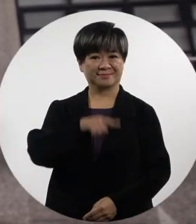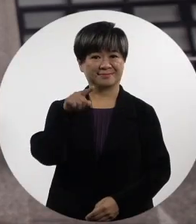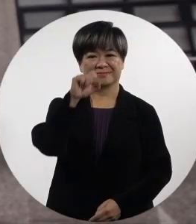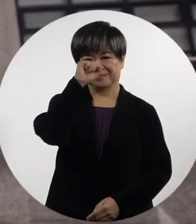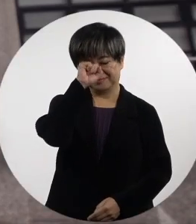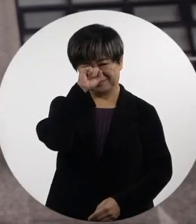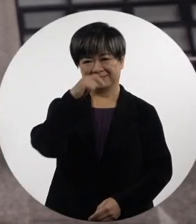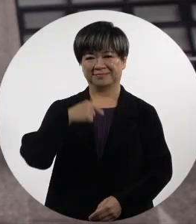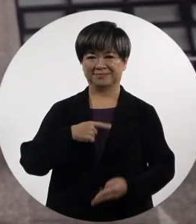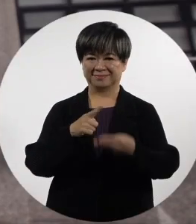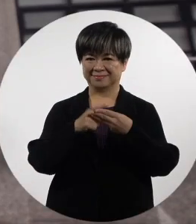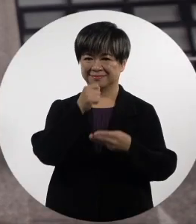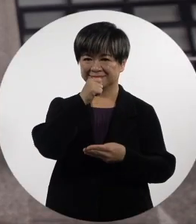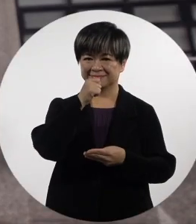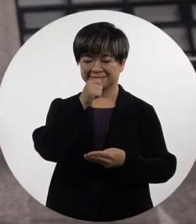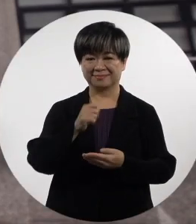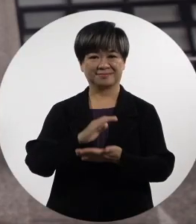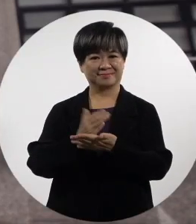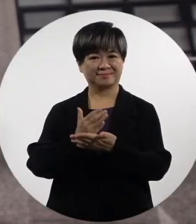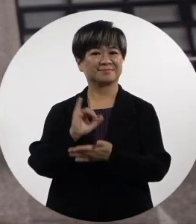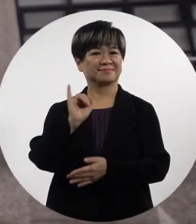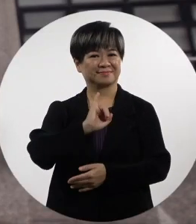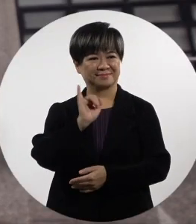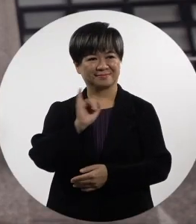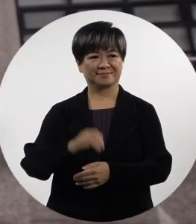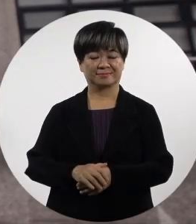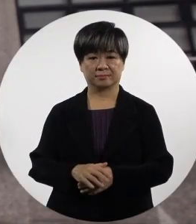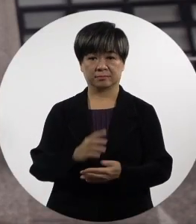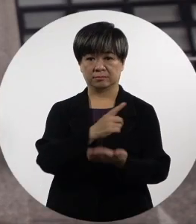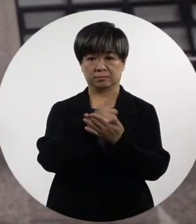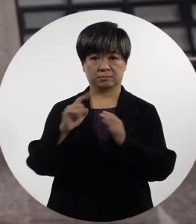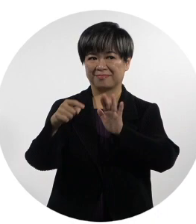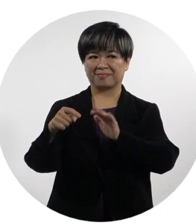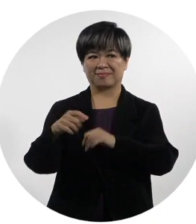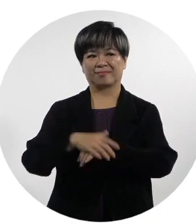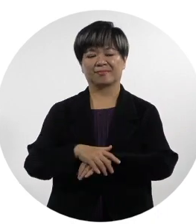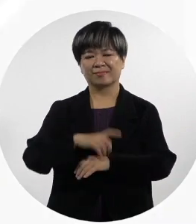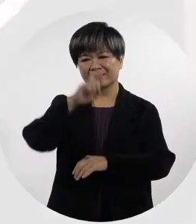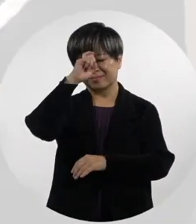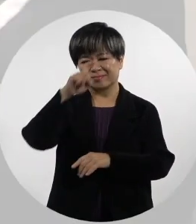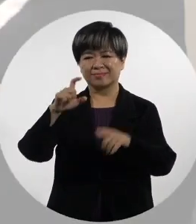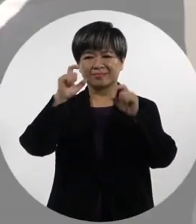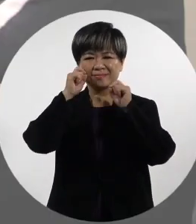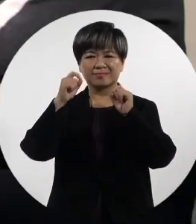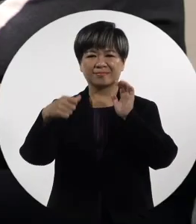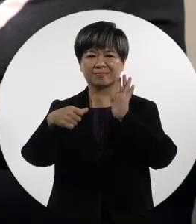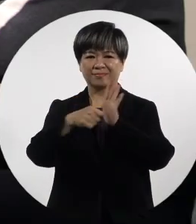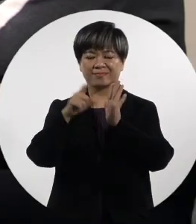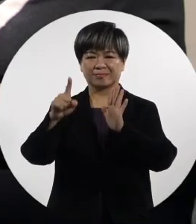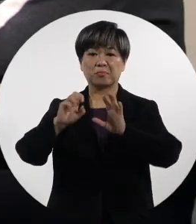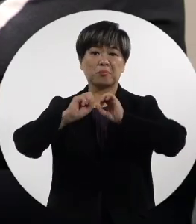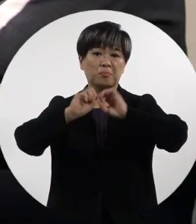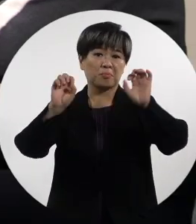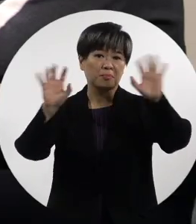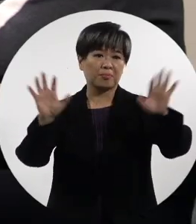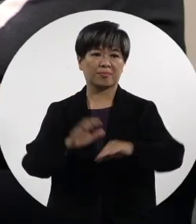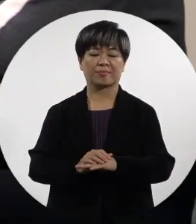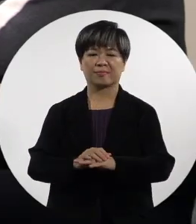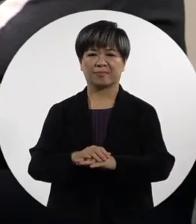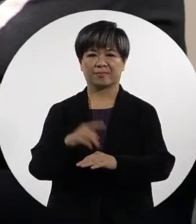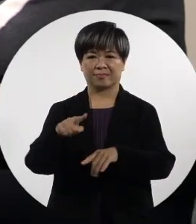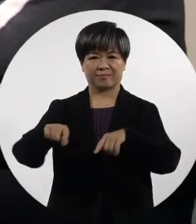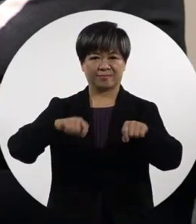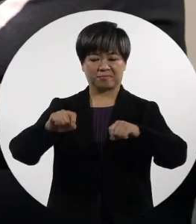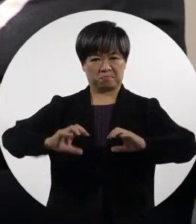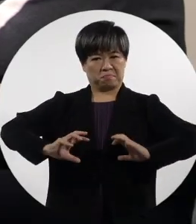大家好，我是今天的主持人舒瑜。每一个人都有运动的权利，为了保障身心障碍国民运动